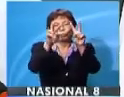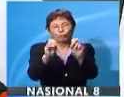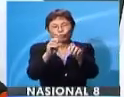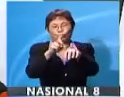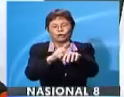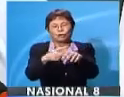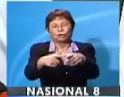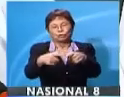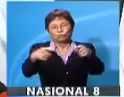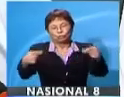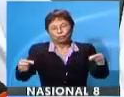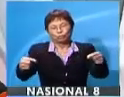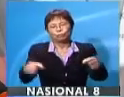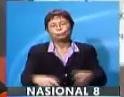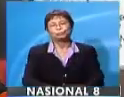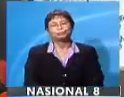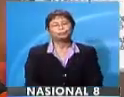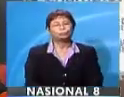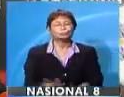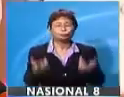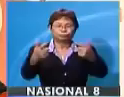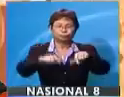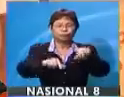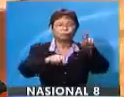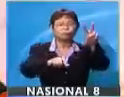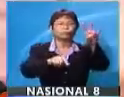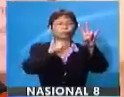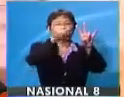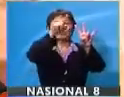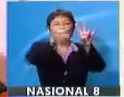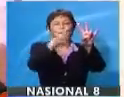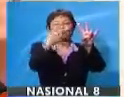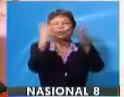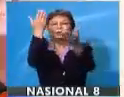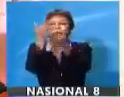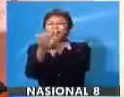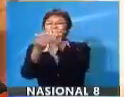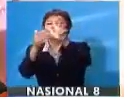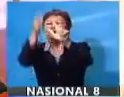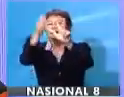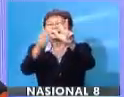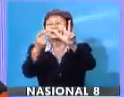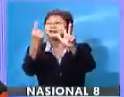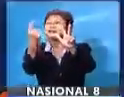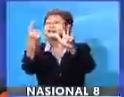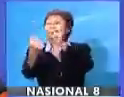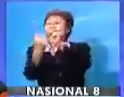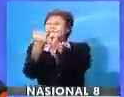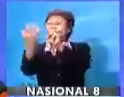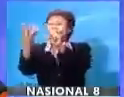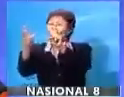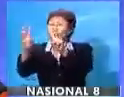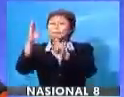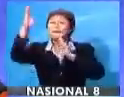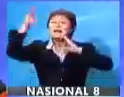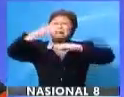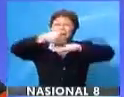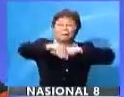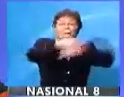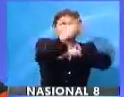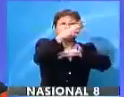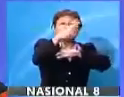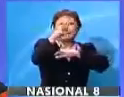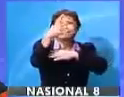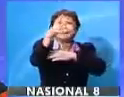di Tokyo. Berlangsung dari 27 Disember hingga 3 Januari tahun depan, Malaysia akan menghantar seramai